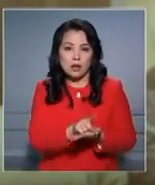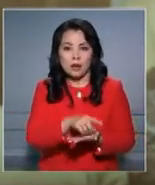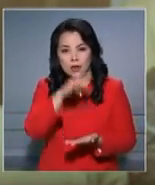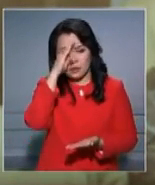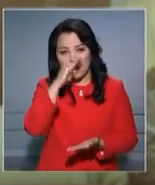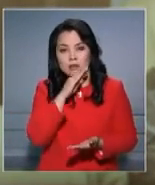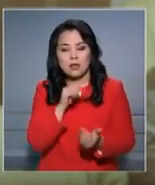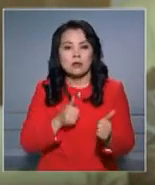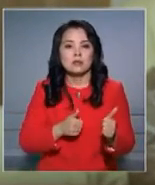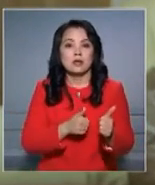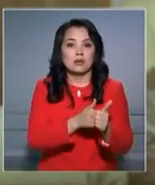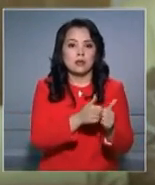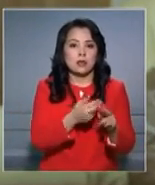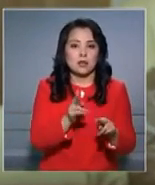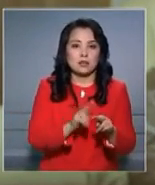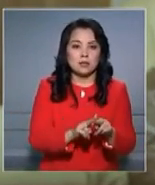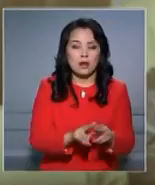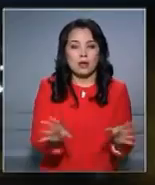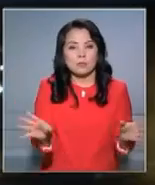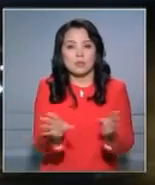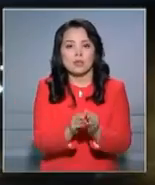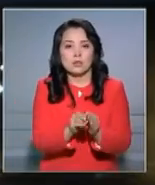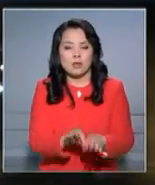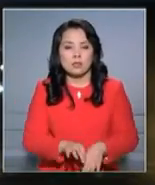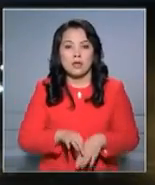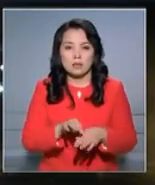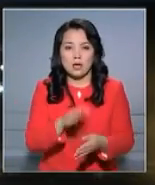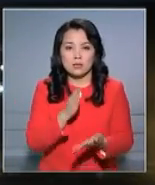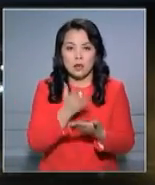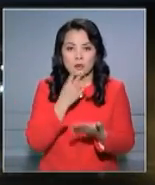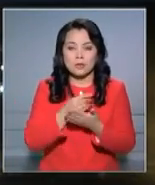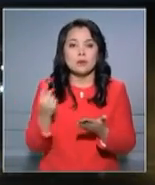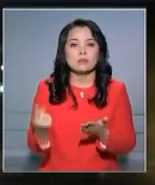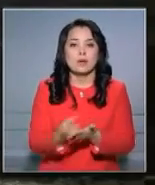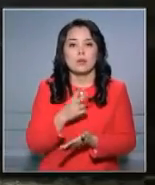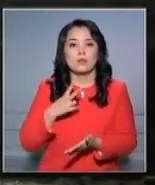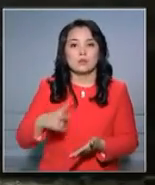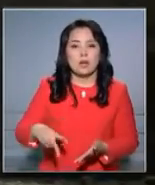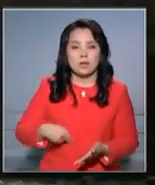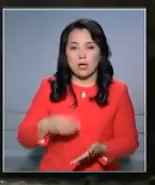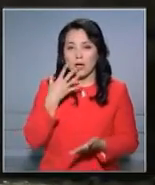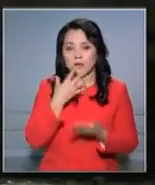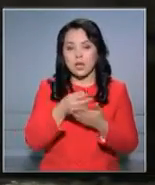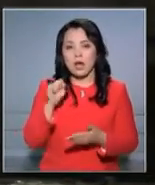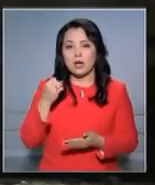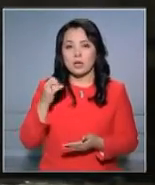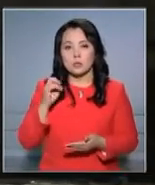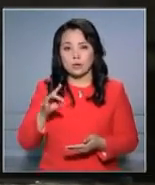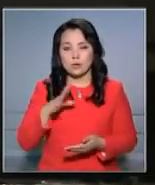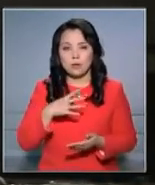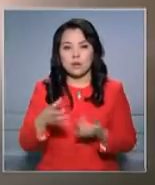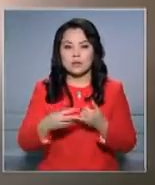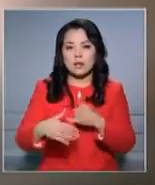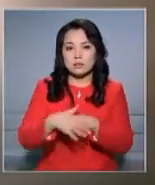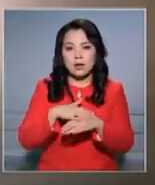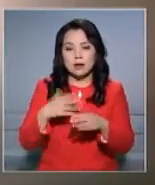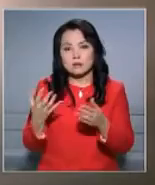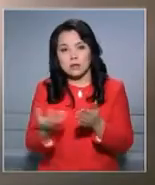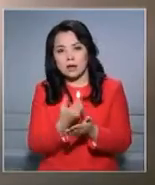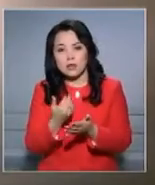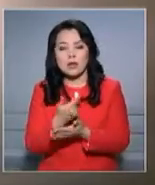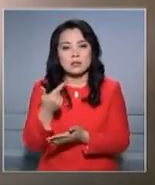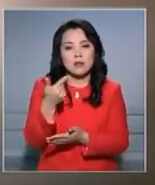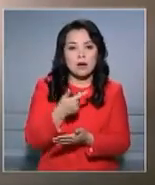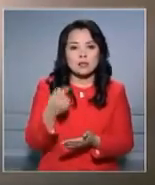бірге иықтасып келе жатыр. Тұңғыш қыздары Айнұр Маркшейдер, яғни жер телімдерін өлшумен айналысады. Олдың